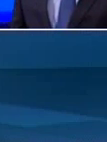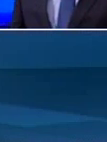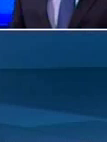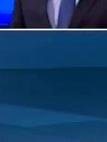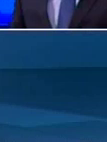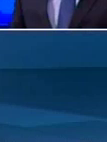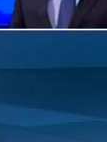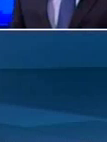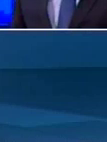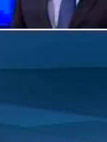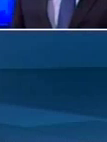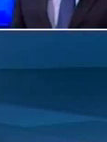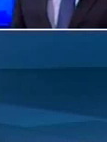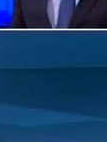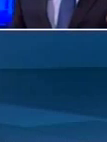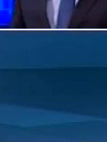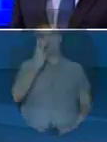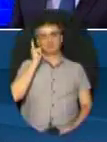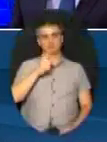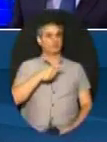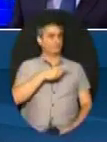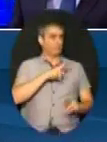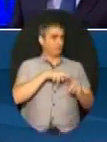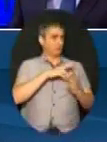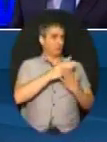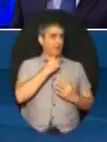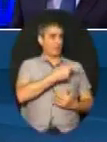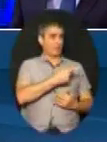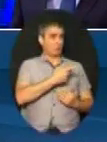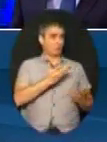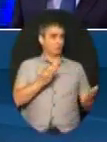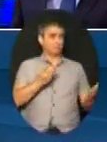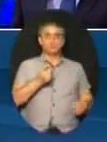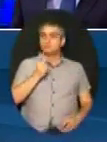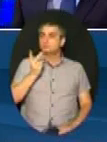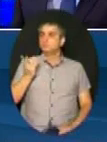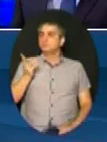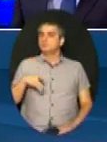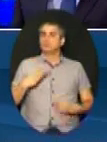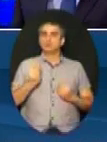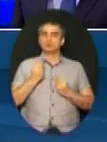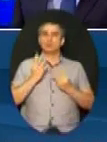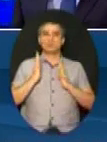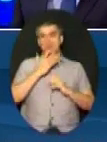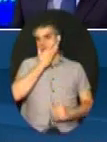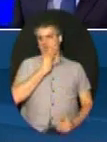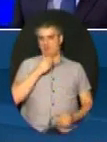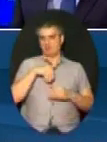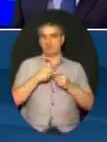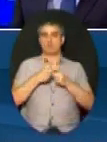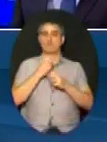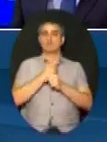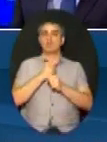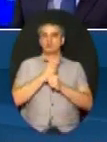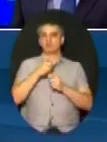הוא מחבל, הוא אויב, וכמובן שצריך... ואחרי שאמרנו את זה? עכשיו, יש משהו מאוד... יפה במפלגת